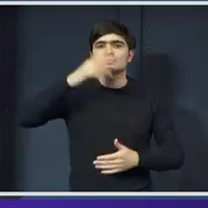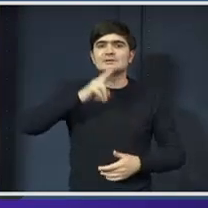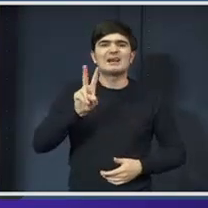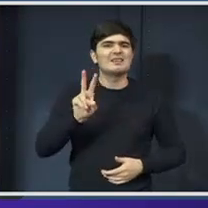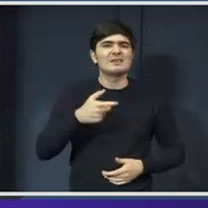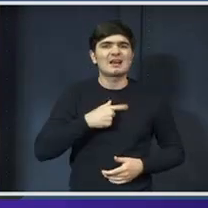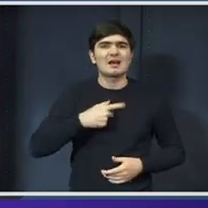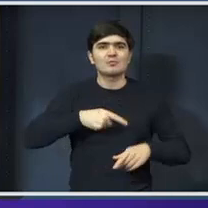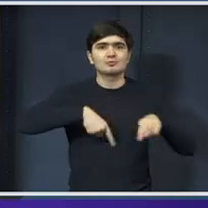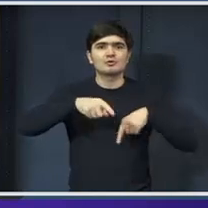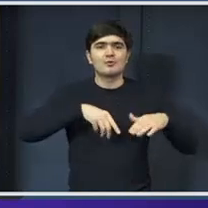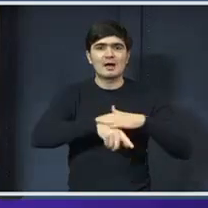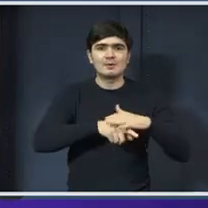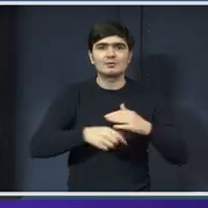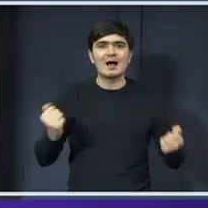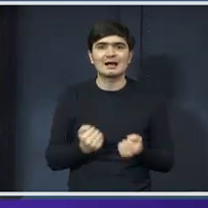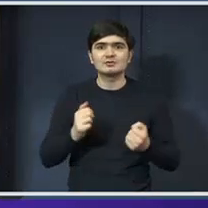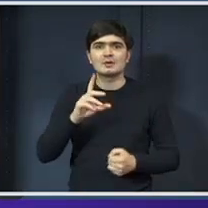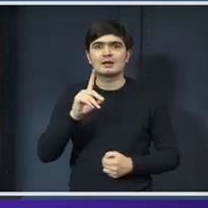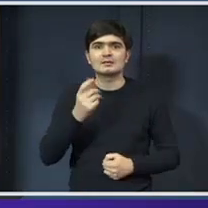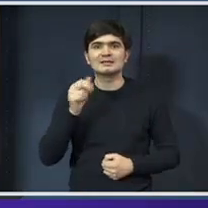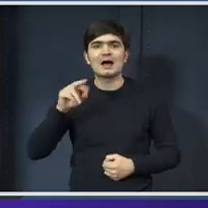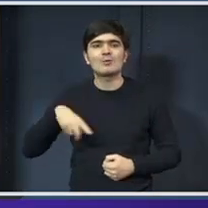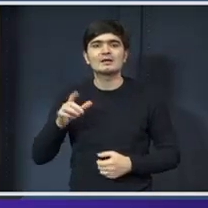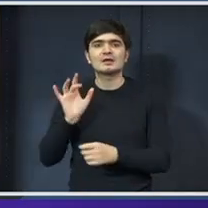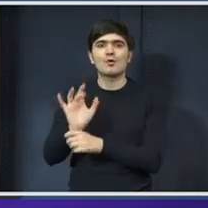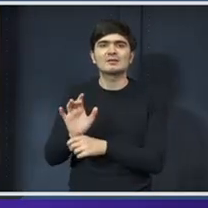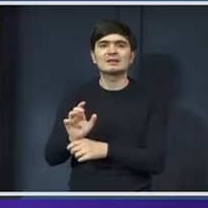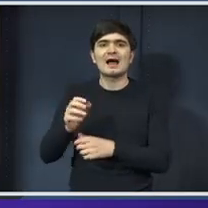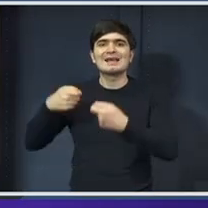Ca să fie foarte clar, acțiunea de despăgubire este îndreptată împotriva sindicatului USLM.